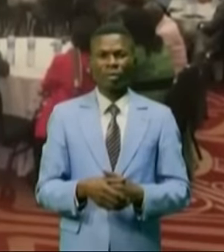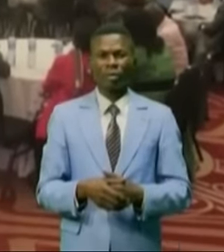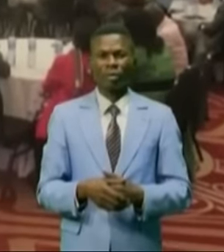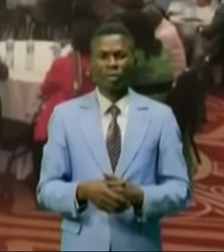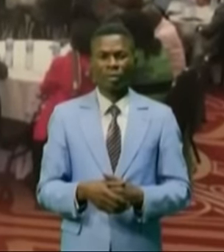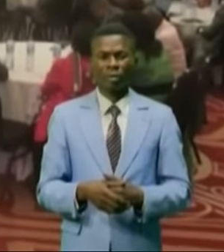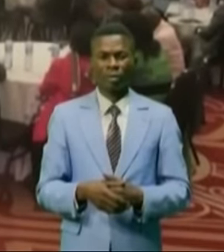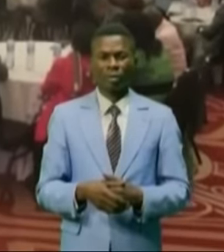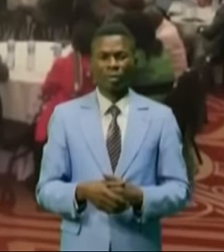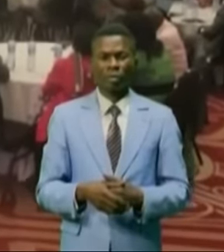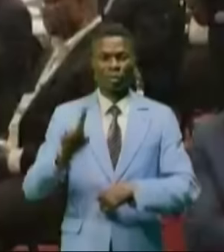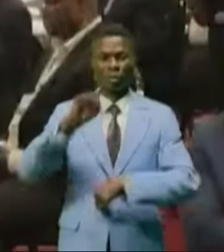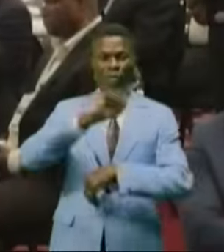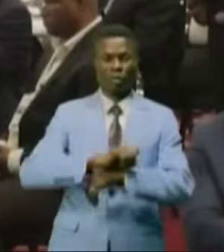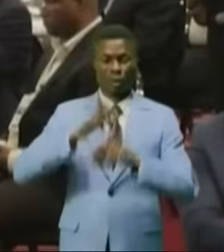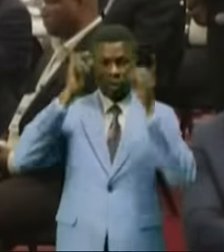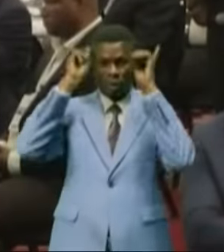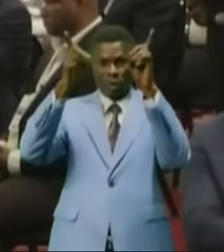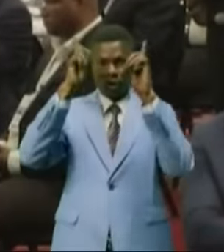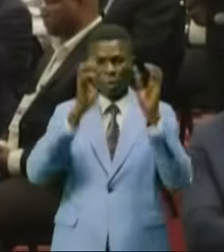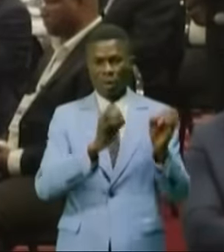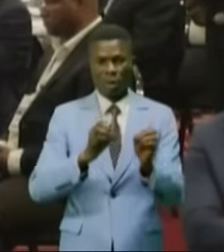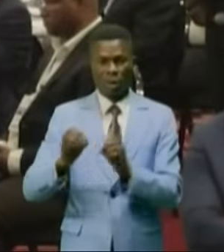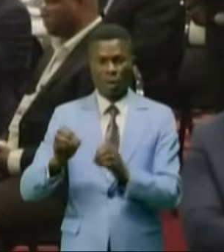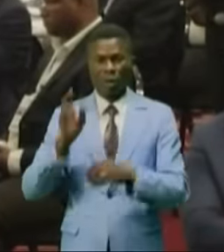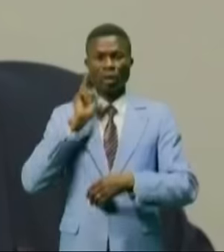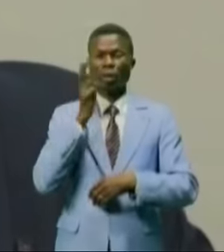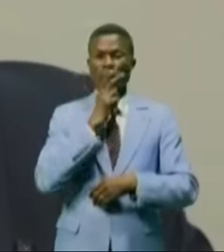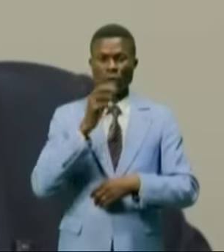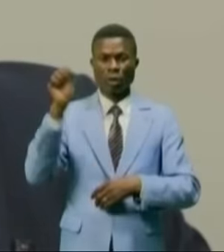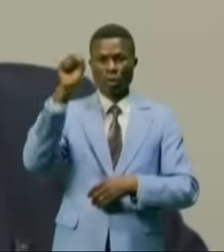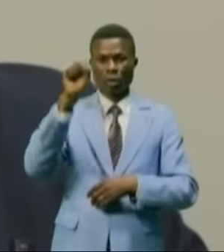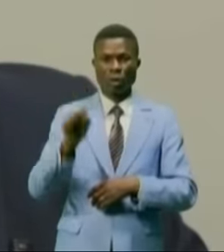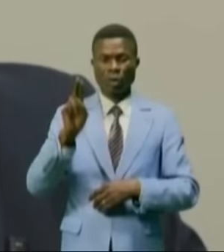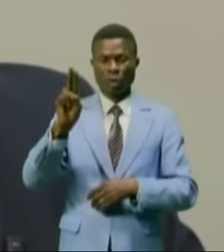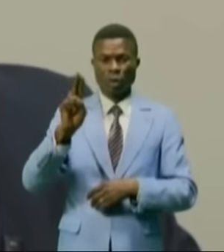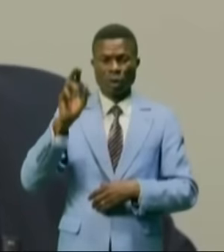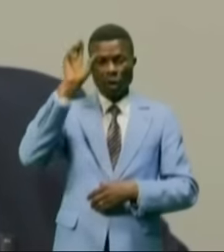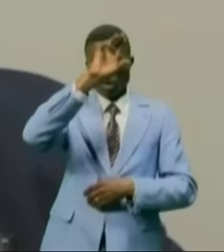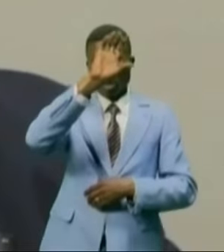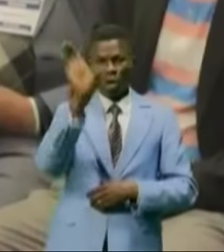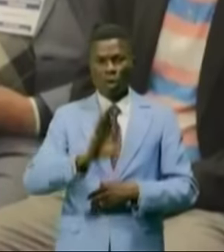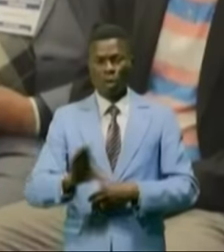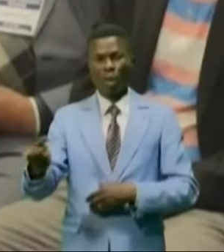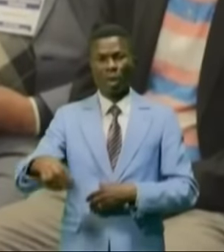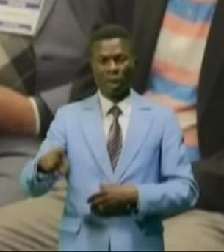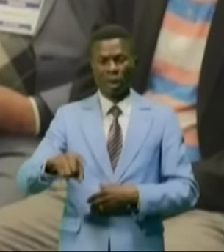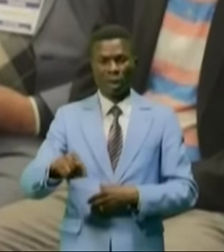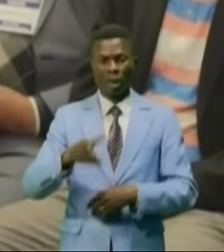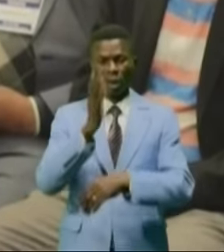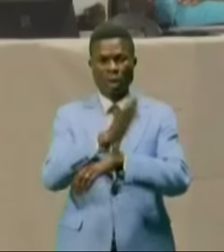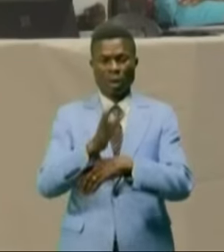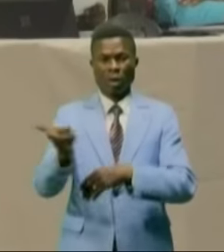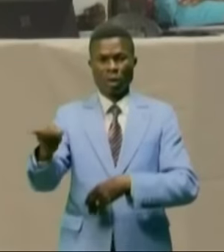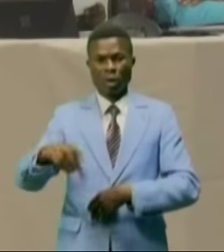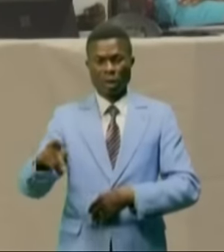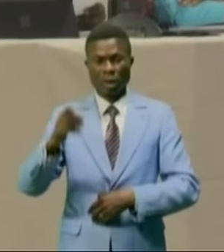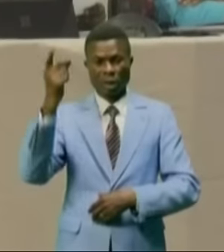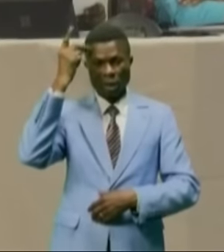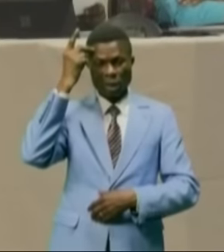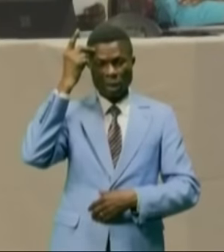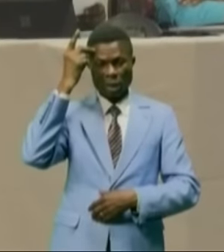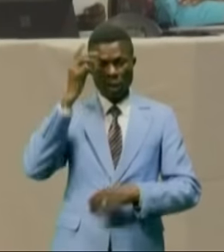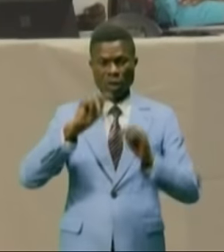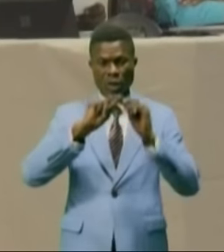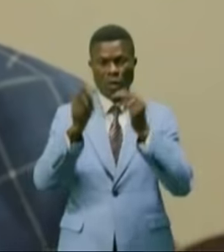La matinée pédagogique organisée à l'hôtel Sultani dans la commune de Lagombé par les conseils provinciaux de Kinshasa de